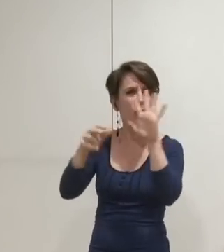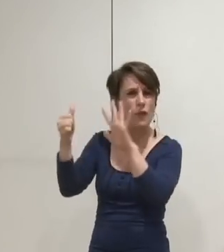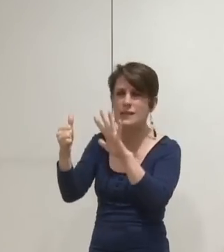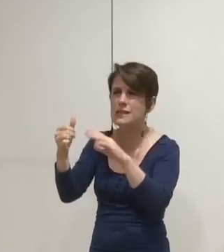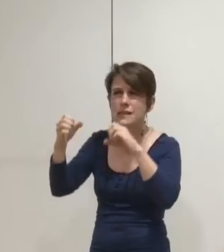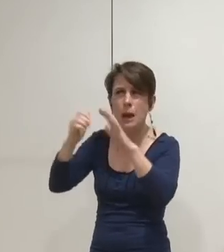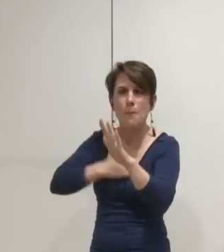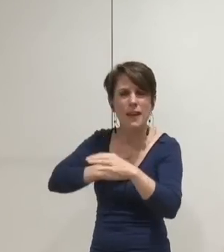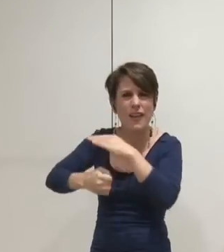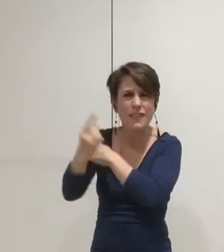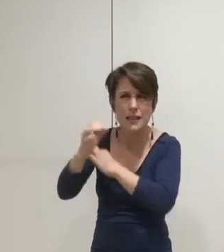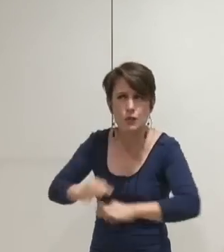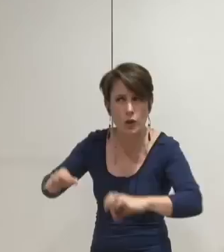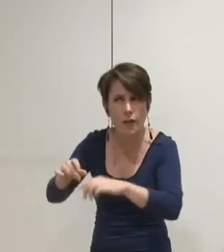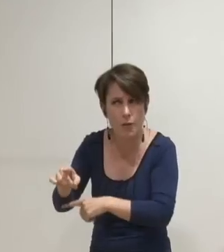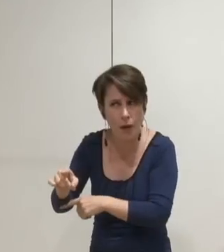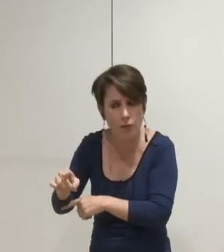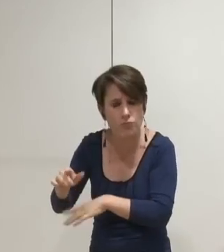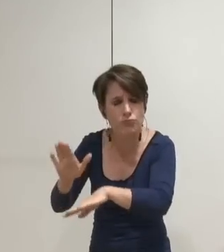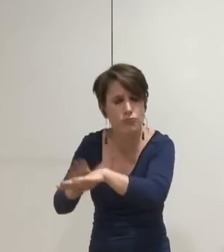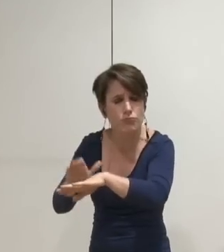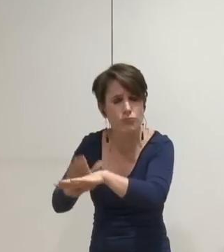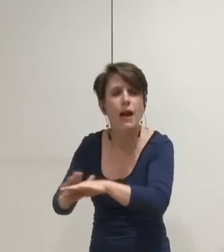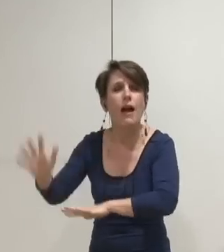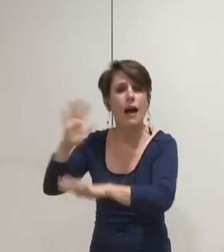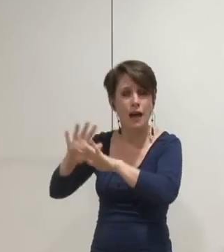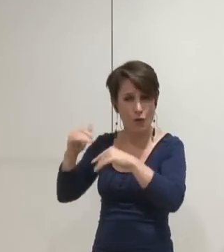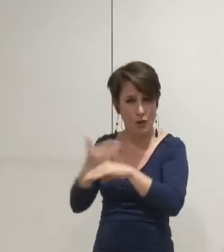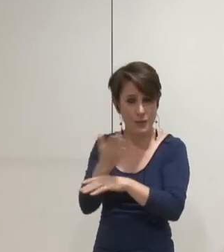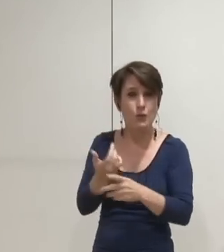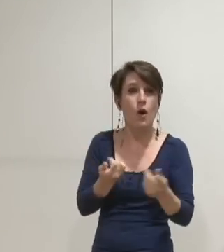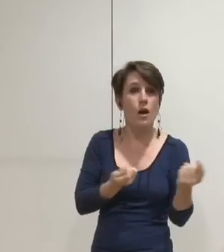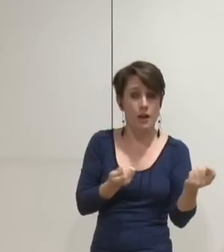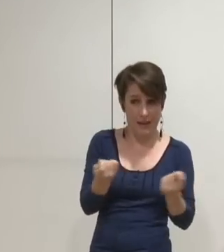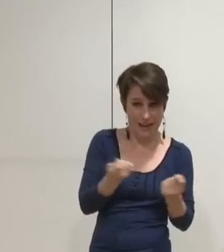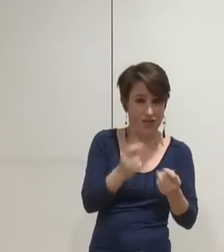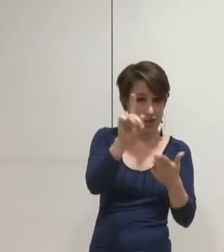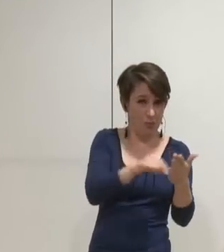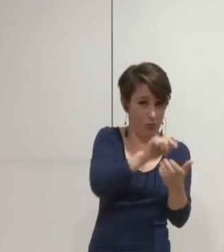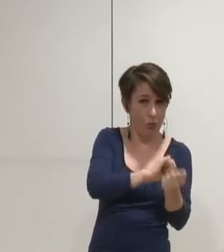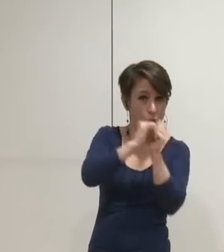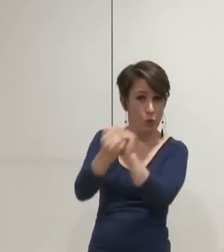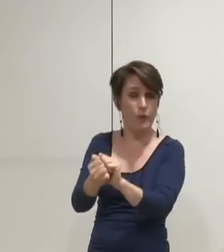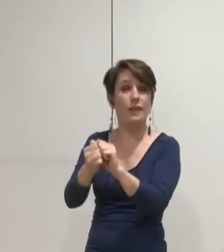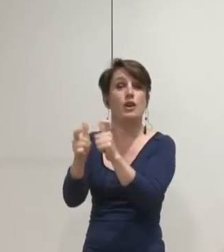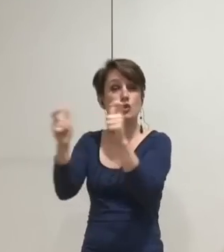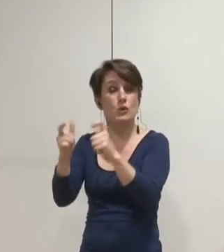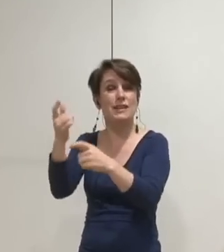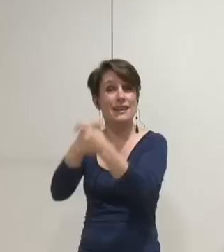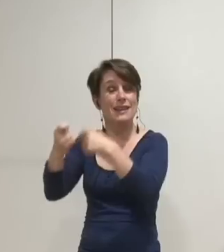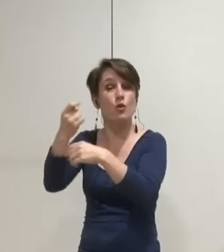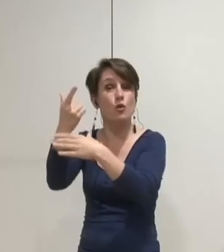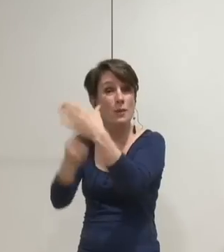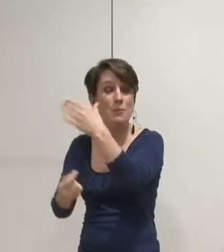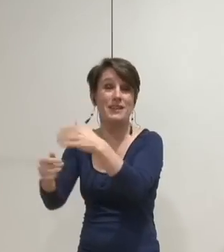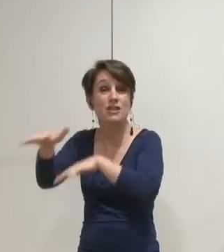l'époque c'est bien la transformation vous l'avez dit de régie en société d'économie mixte le local si on applique les propos que je viens de tenir précédemment il